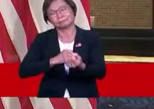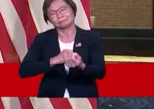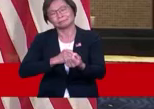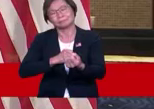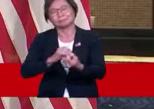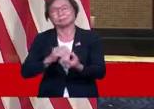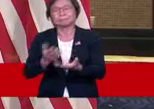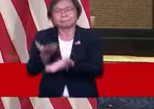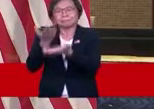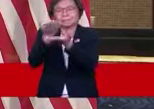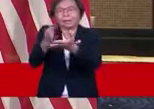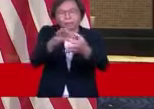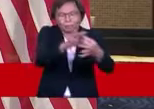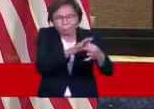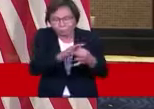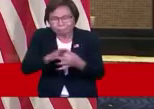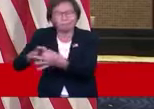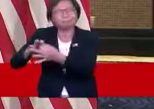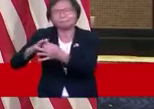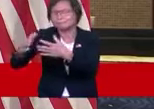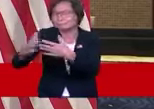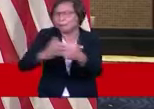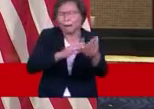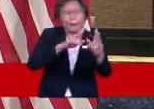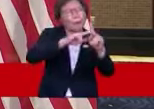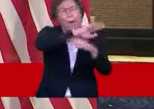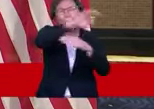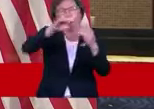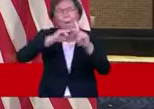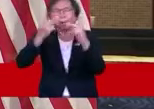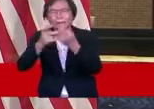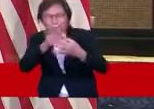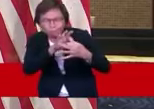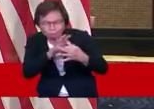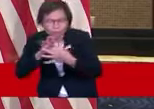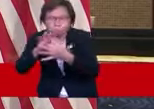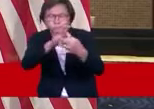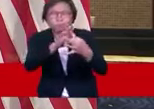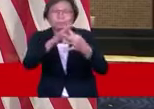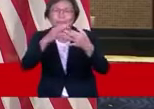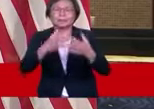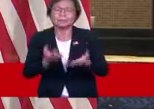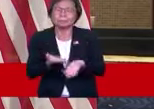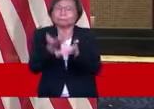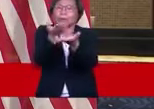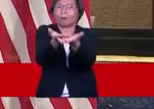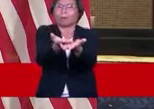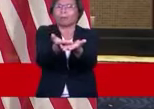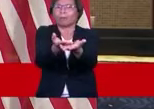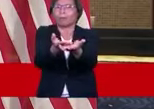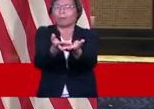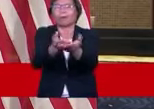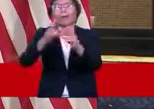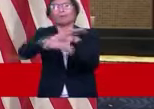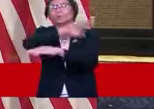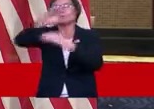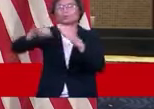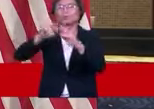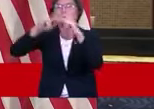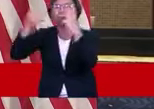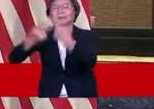cadangan Firza merentas Pati yang saya Kemukakan telah ditolak oleh patipati